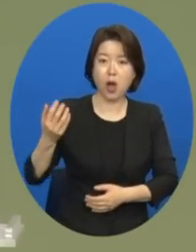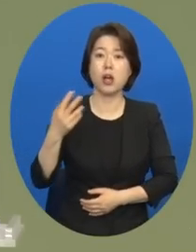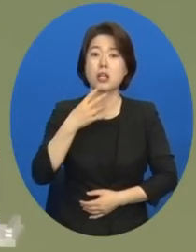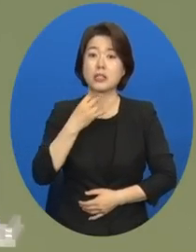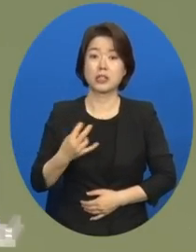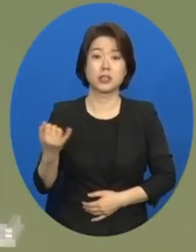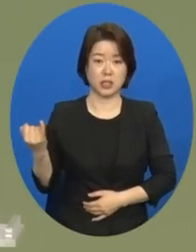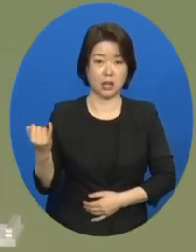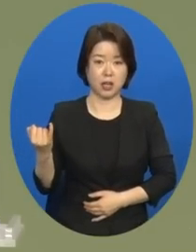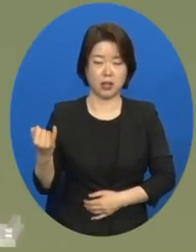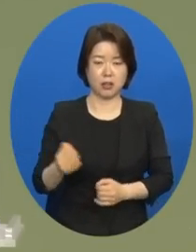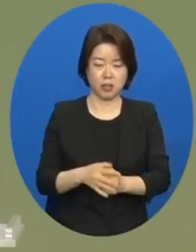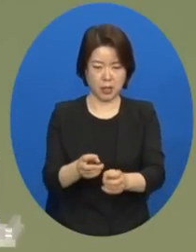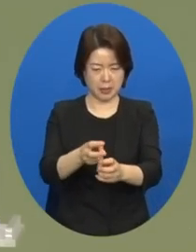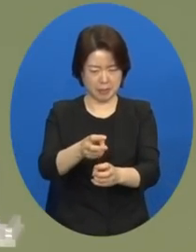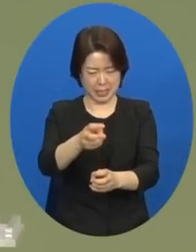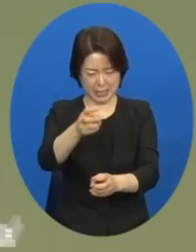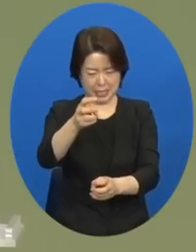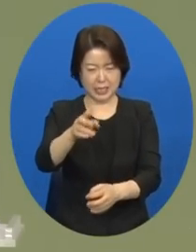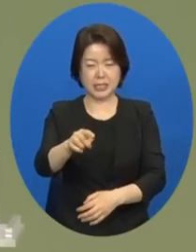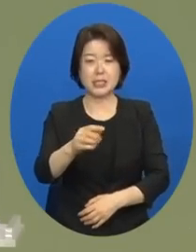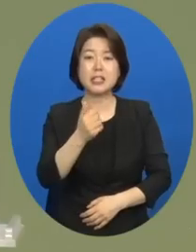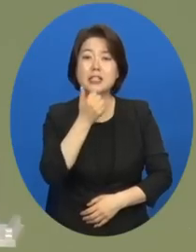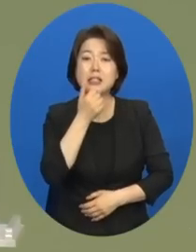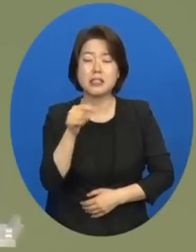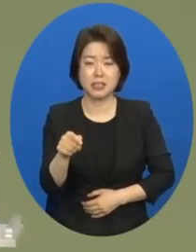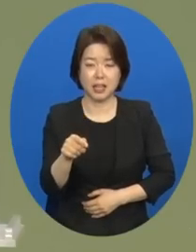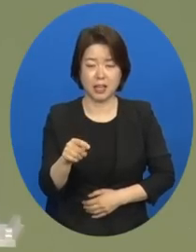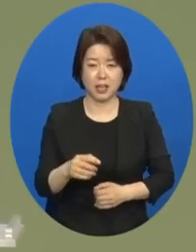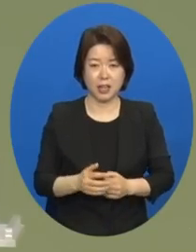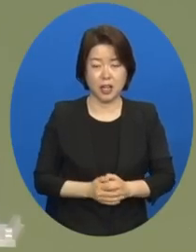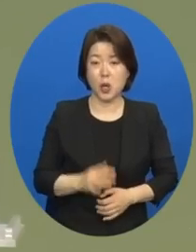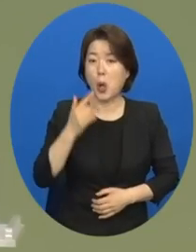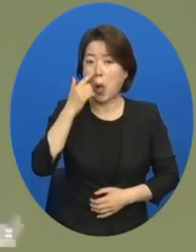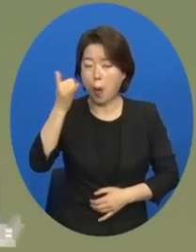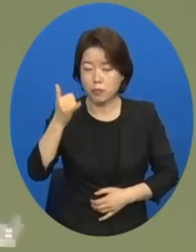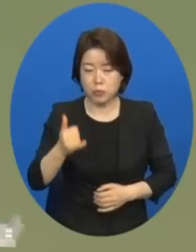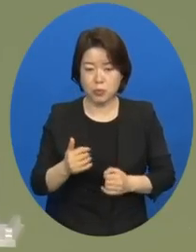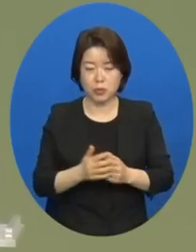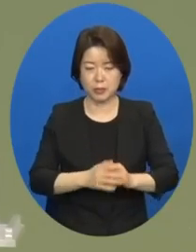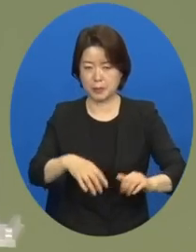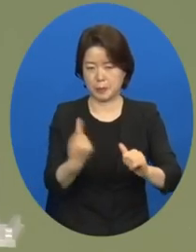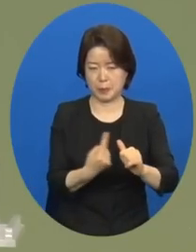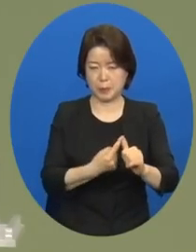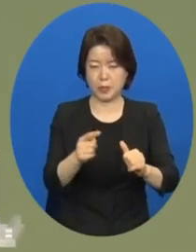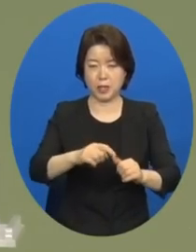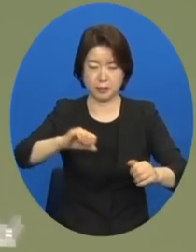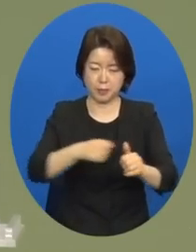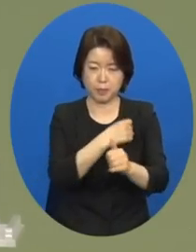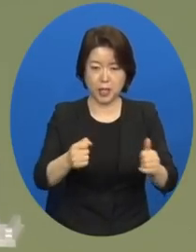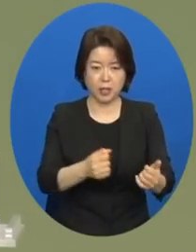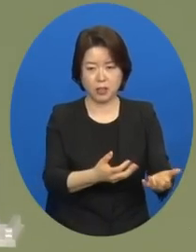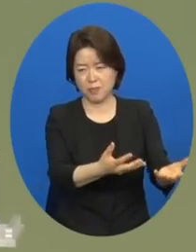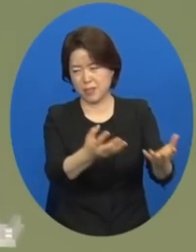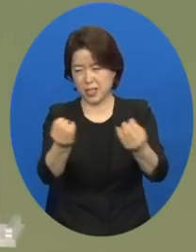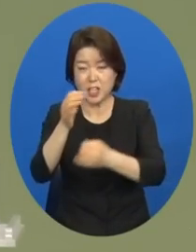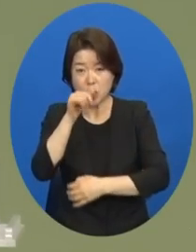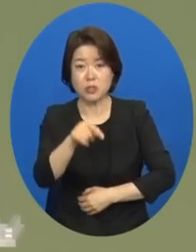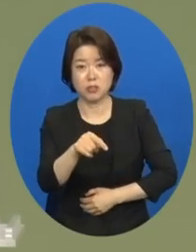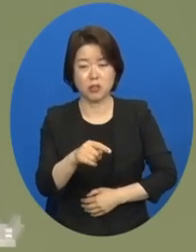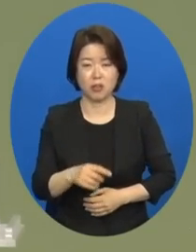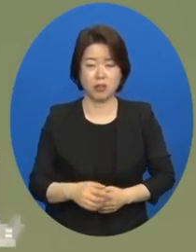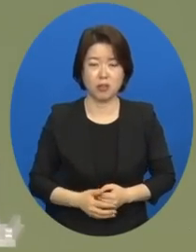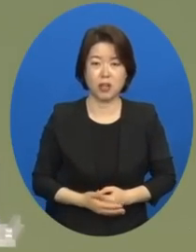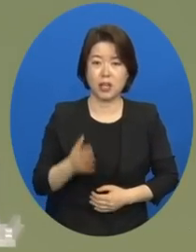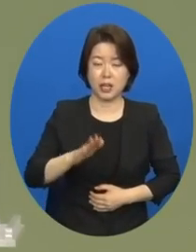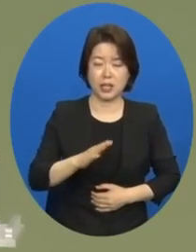떠났어요이 빛이란 자녀 중에는이 부모를 욕하고 때리고 아프고 별자녀가 다 있지 않아요